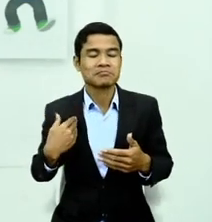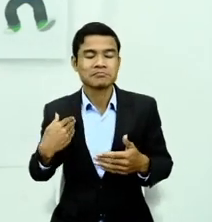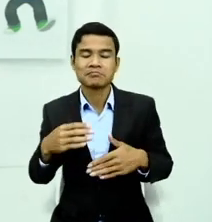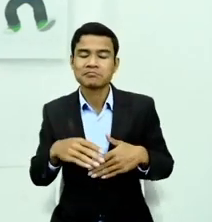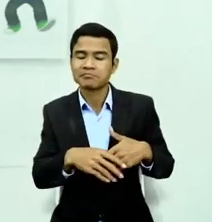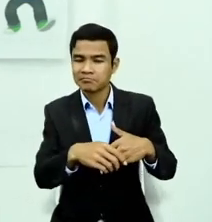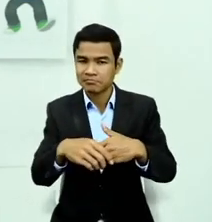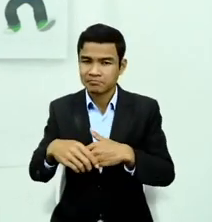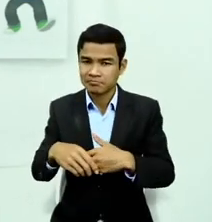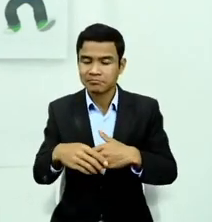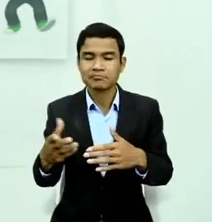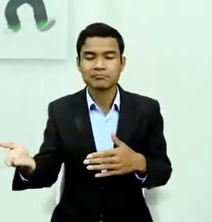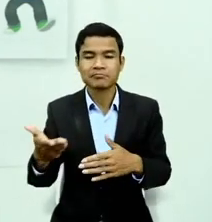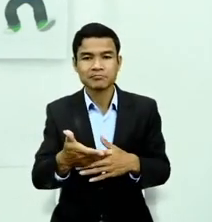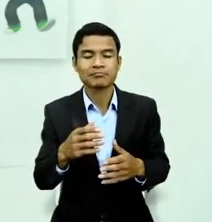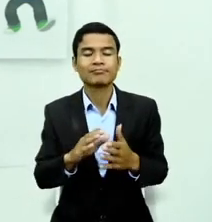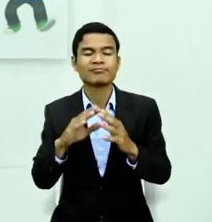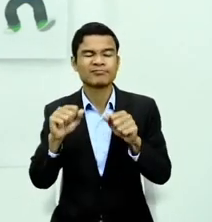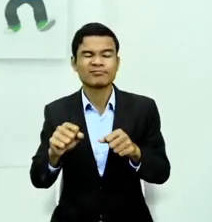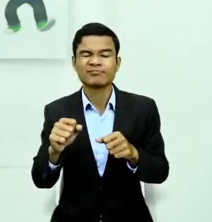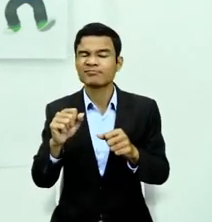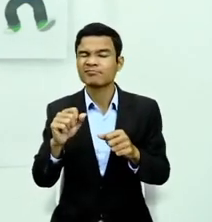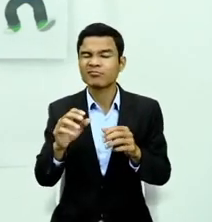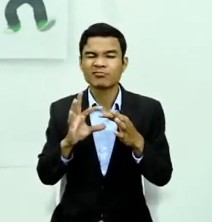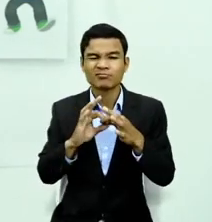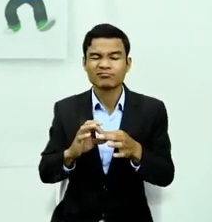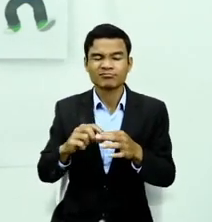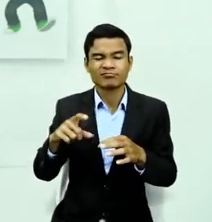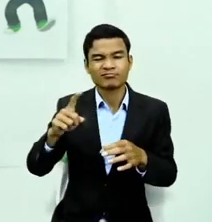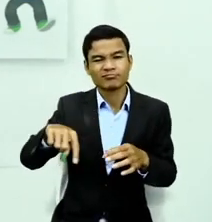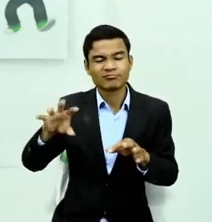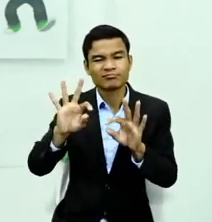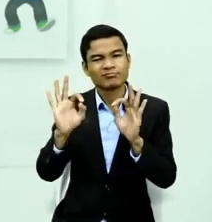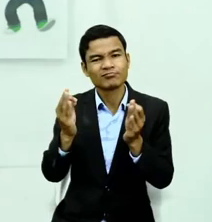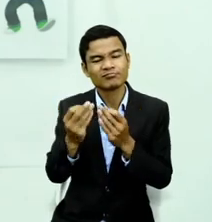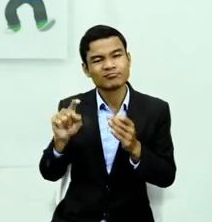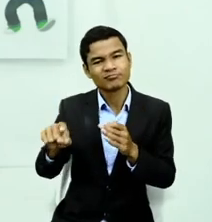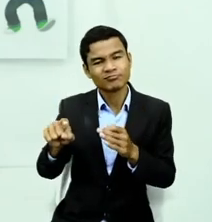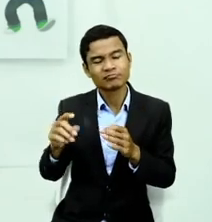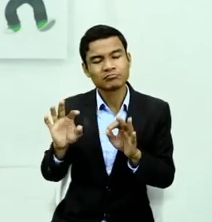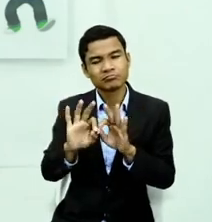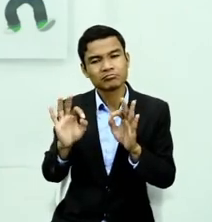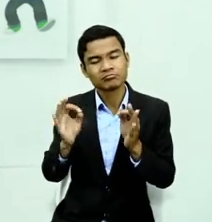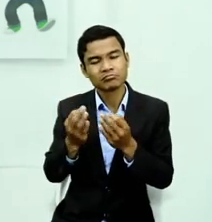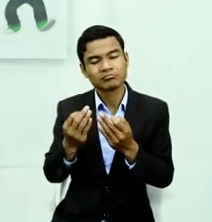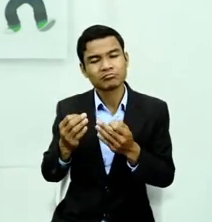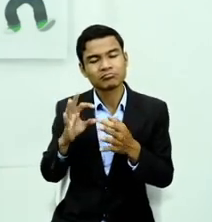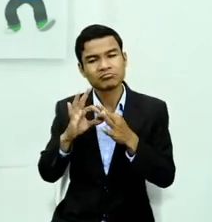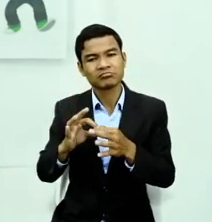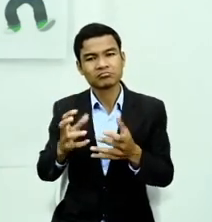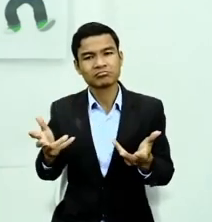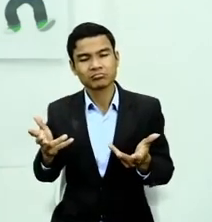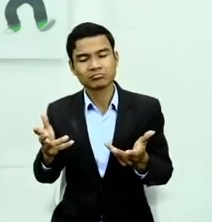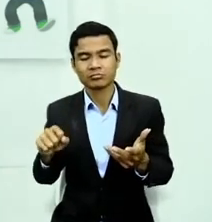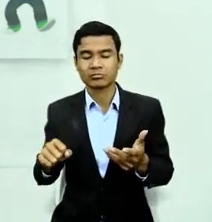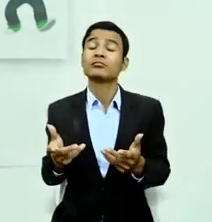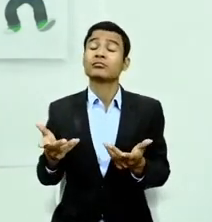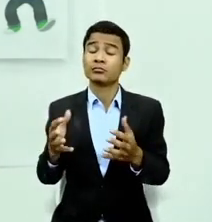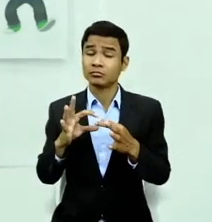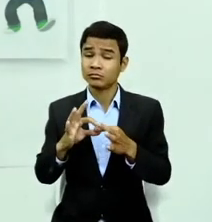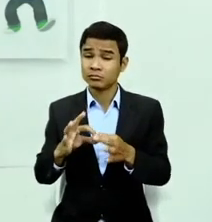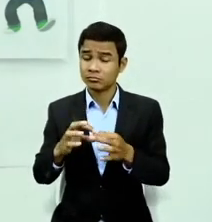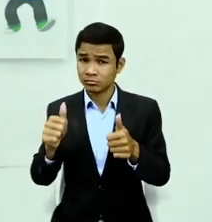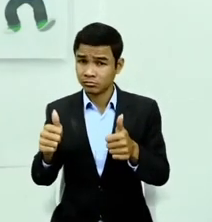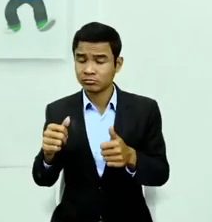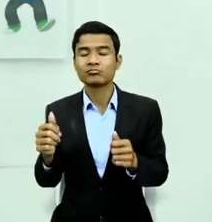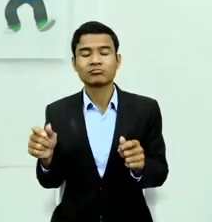còn ai tập nhẹ cơ bản tết ta tập nhẹ tập nón phụ quạt năng chẳng mạnh đấy là không cơ xa môi năng con cha cứ chỉ tập nhẹ tập nón chứ tập